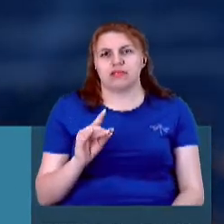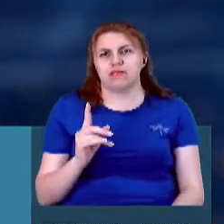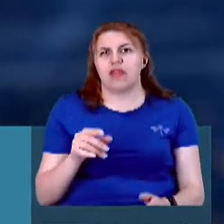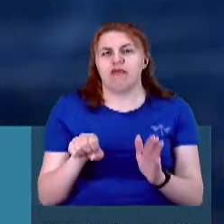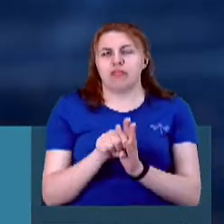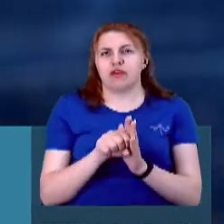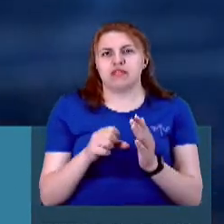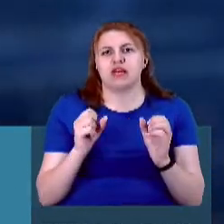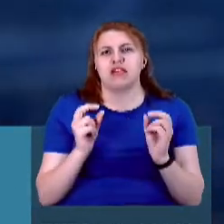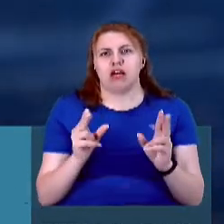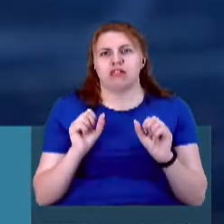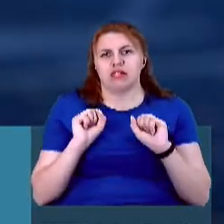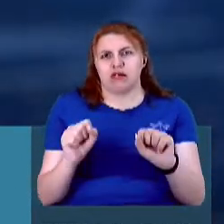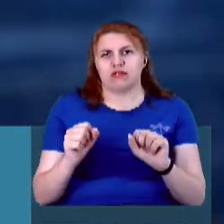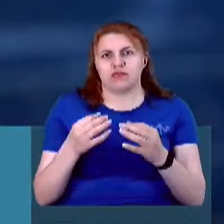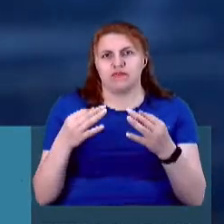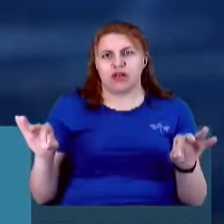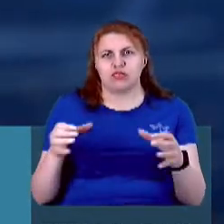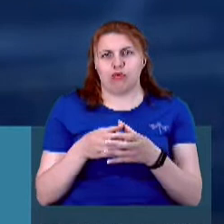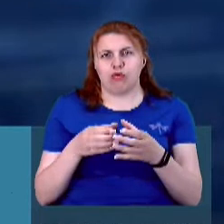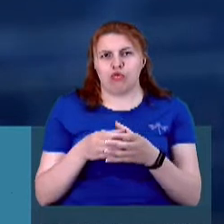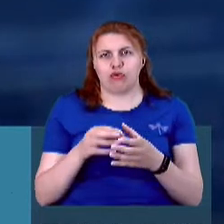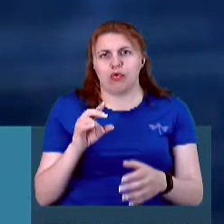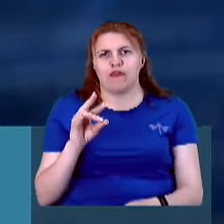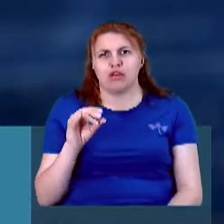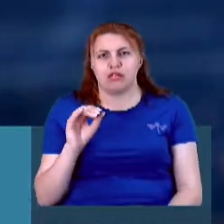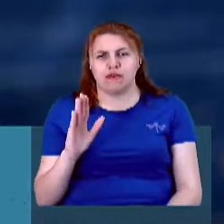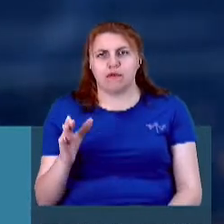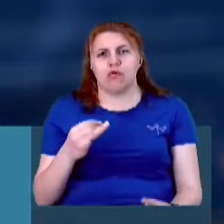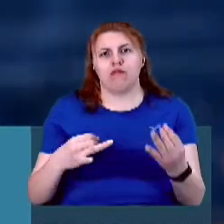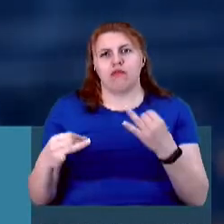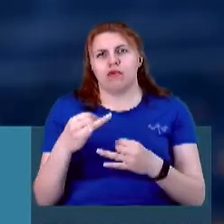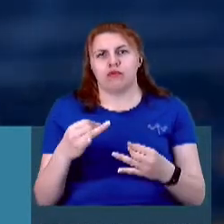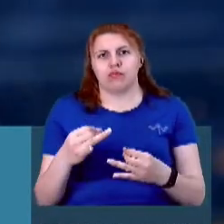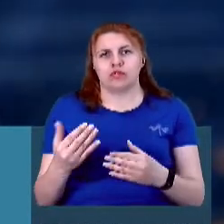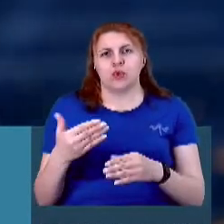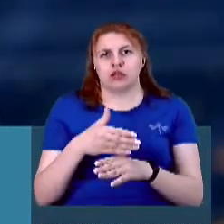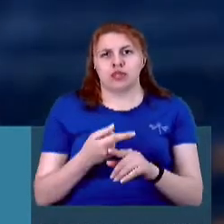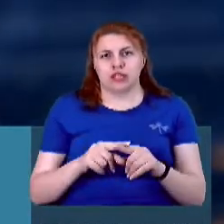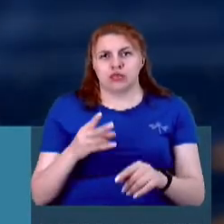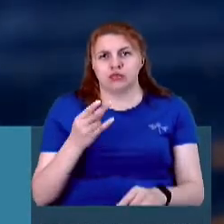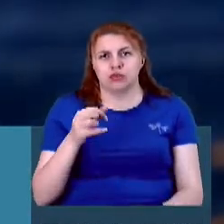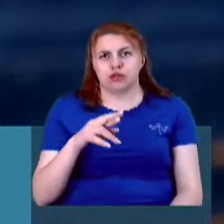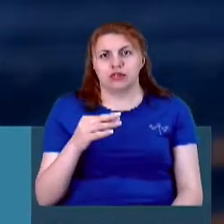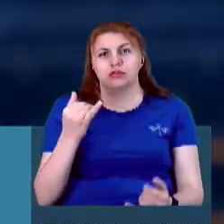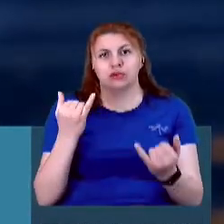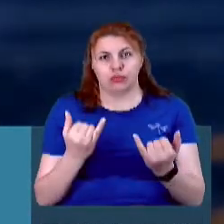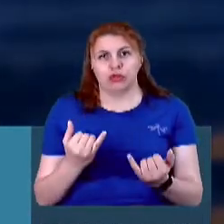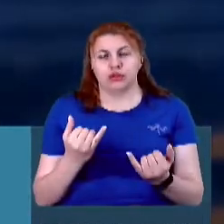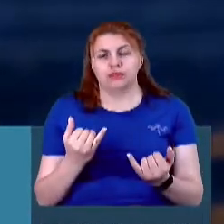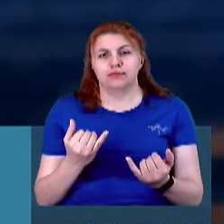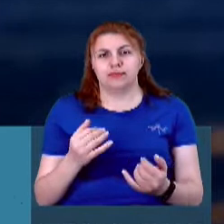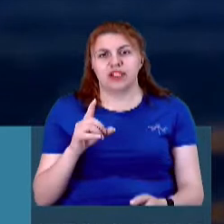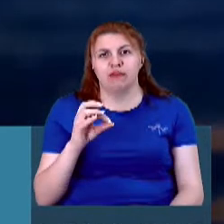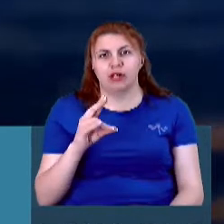як захистити звільнених з полону бойовиків, поговоримо сьогодні у нашому ефірі разом з гостями цієї студії. Ними сьогодні